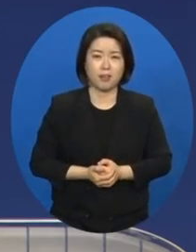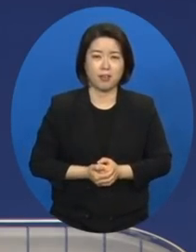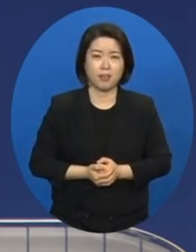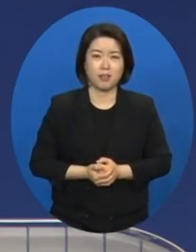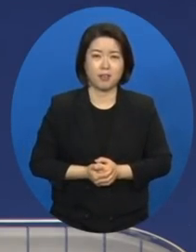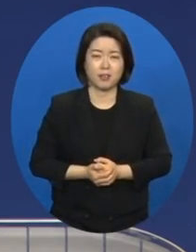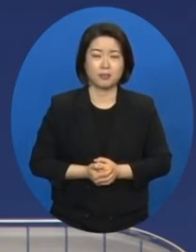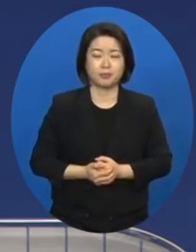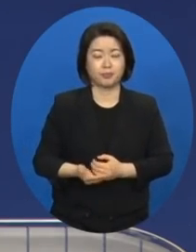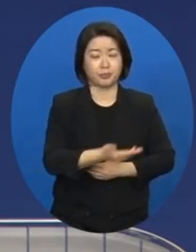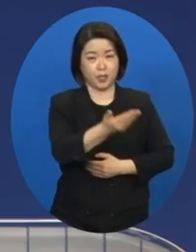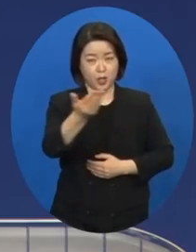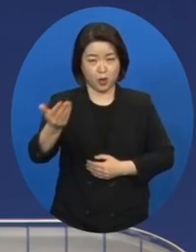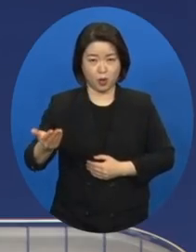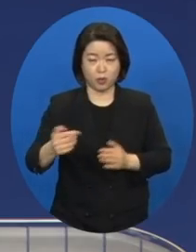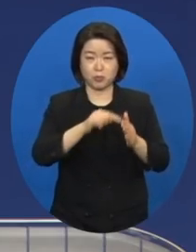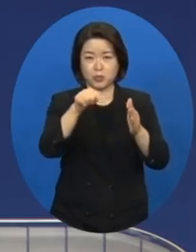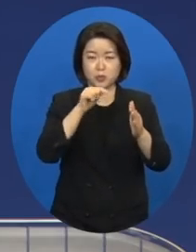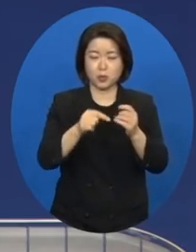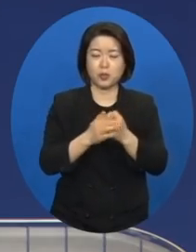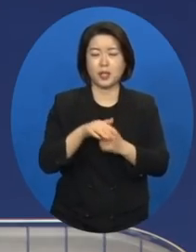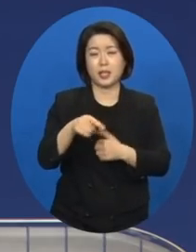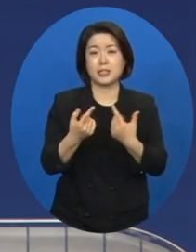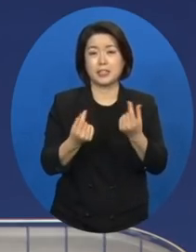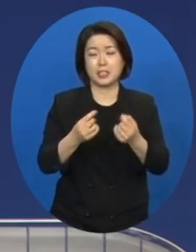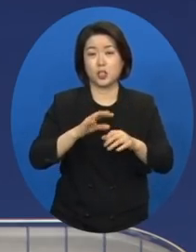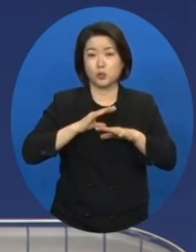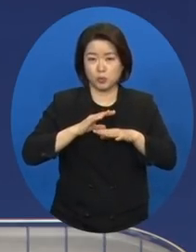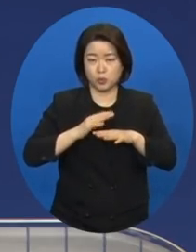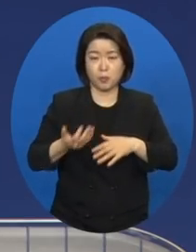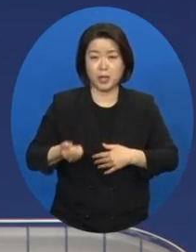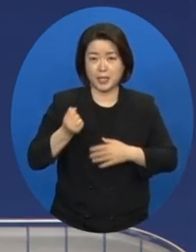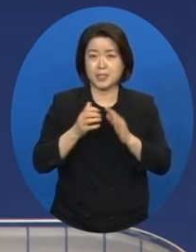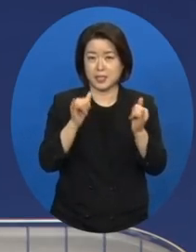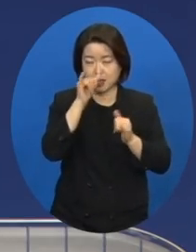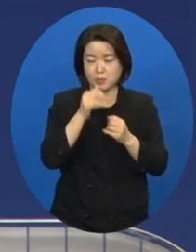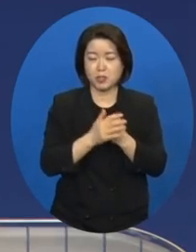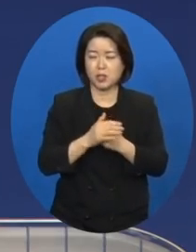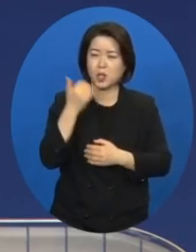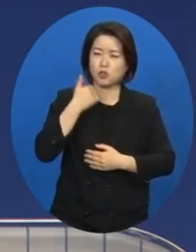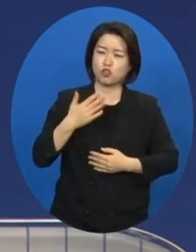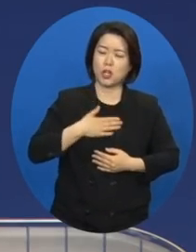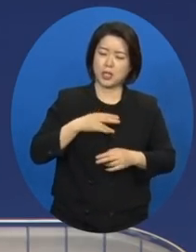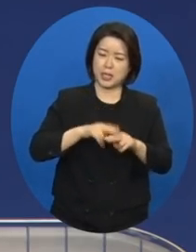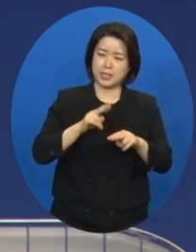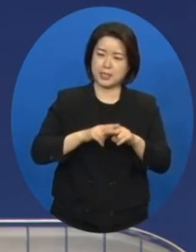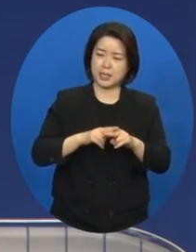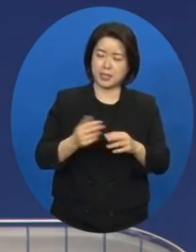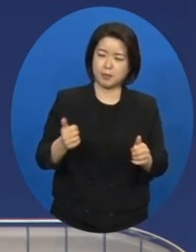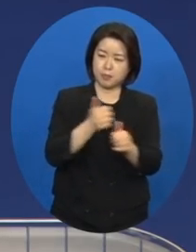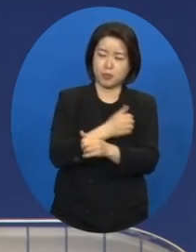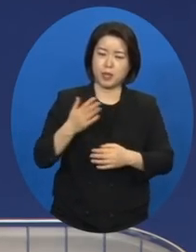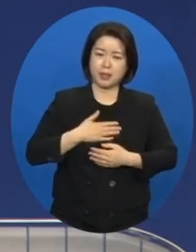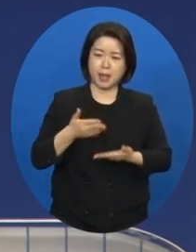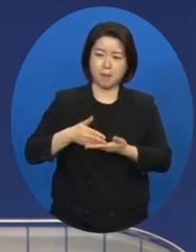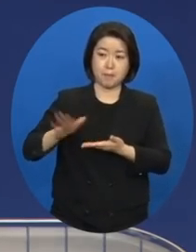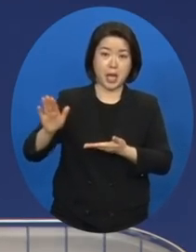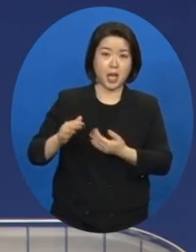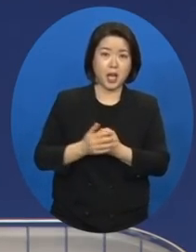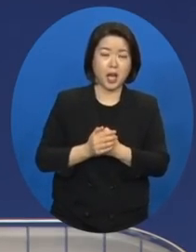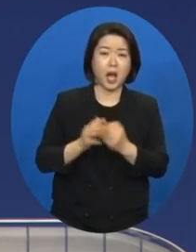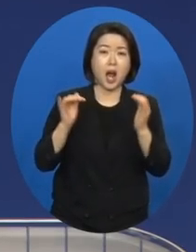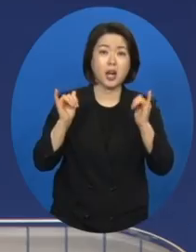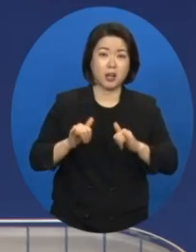혹시 여러분들 중에 이런 두려움을 갖고 있는 분들이 계실 거예요. 누군가가 내 자리를 대체할까봐, 밀어낼까봐.